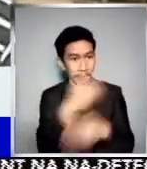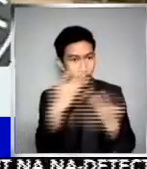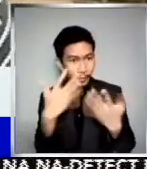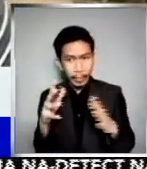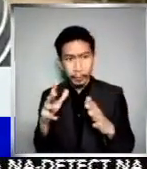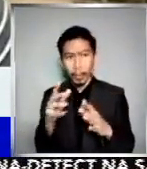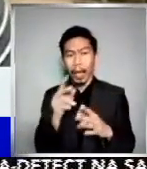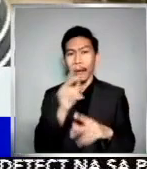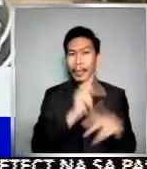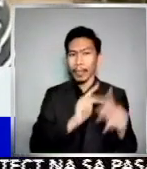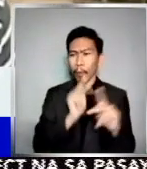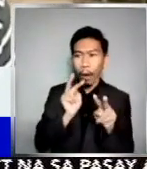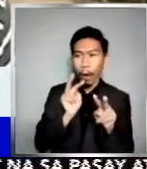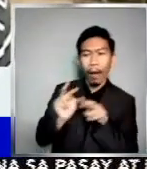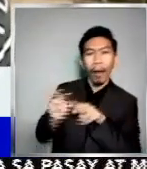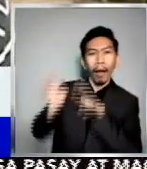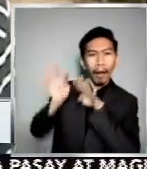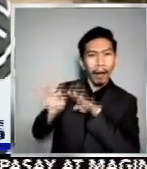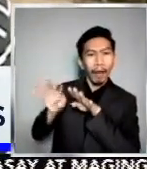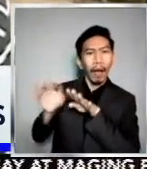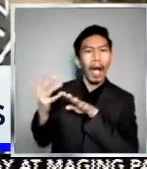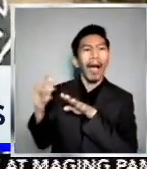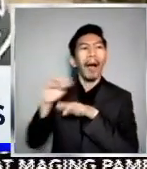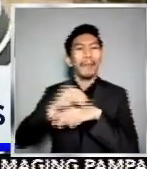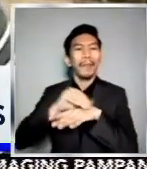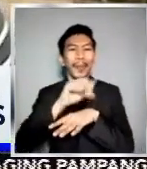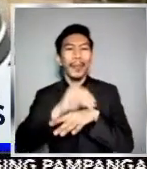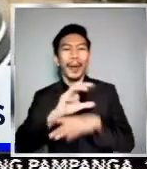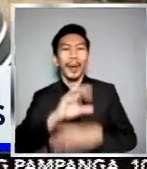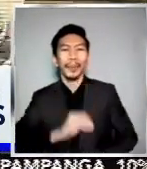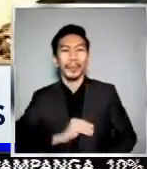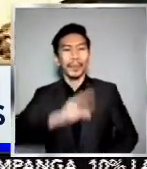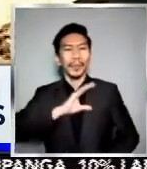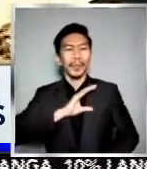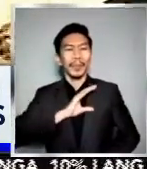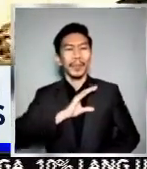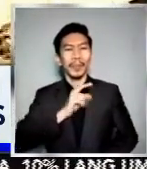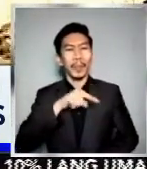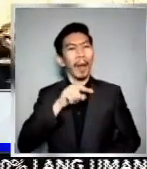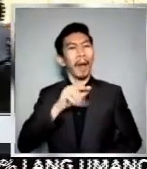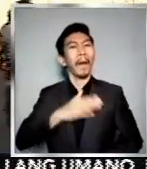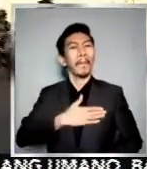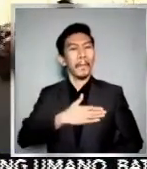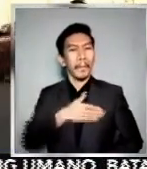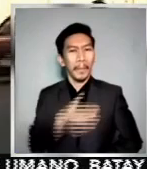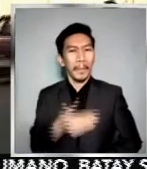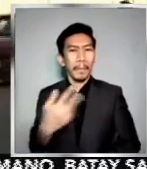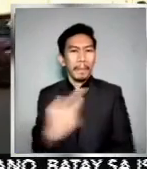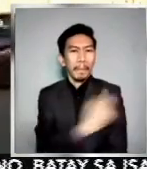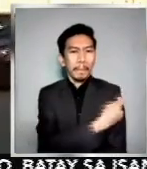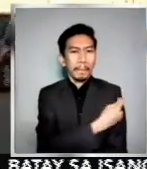maka-inspire pa mi sa ubang co-workers, especially frontliners na magpa-inject sila.